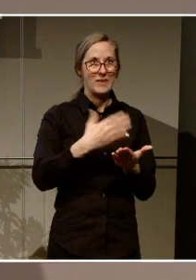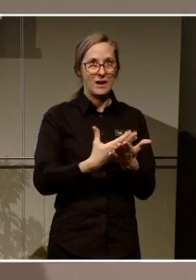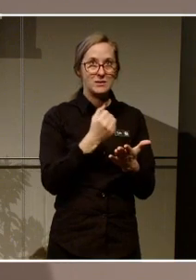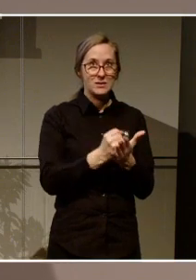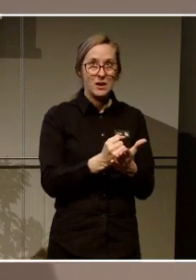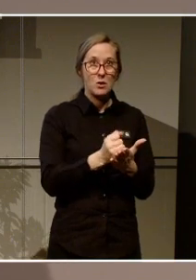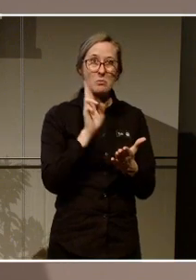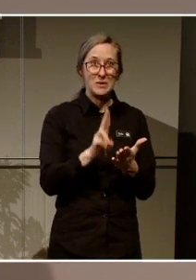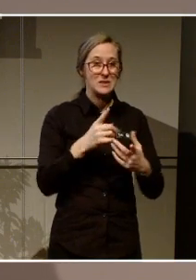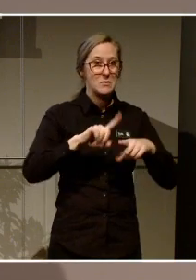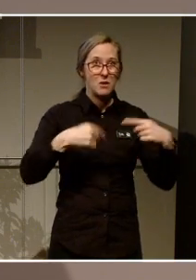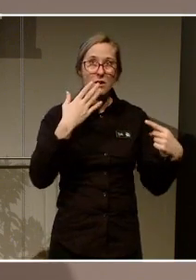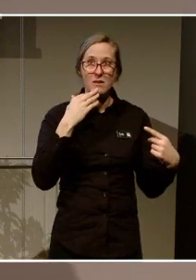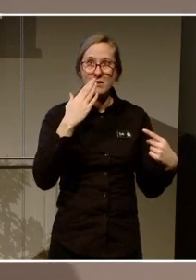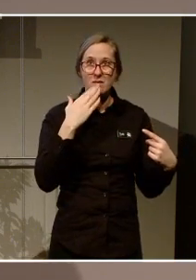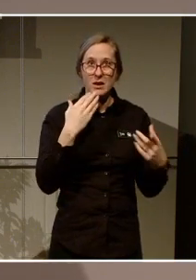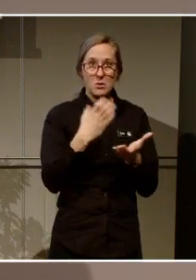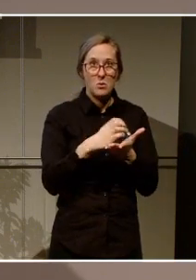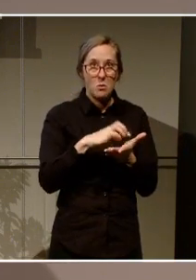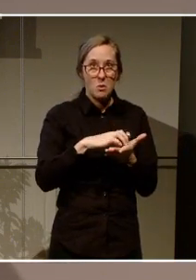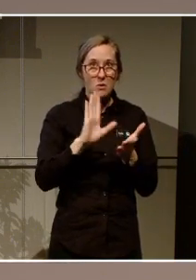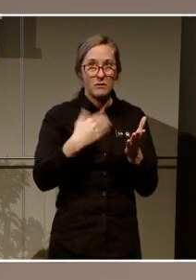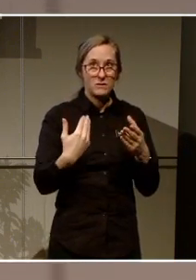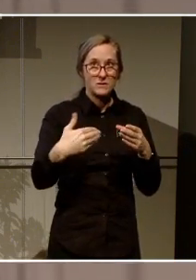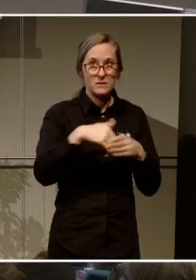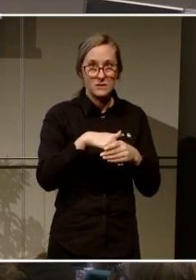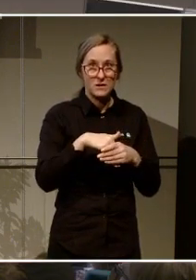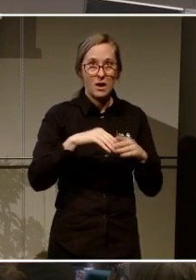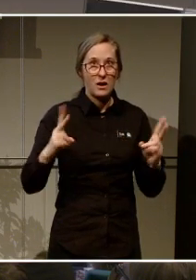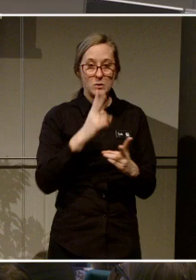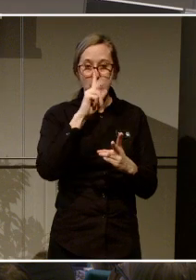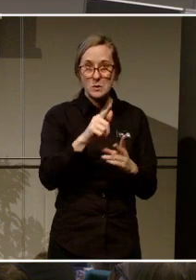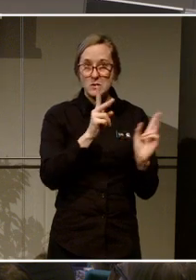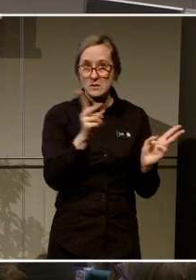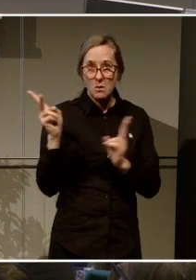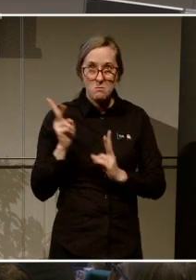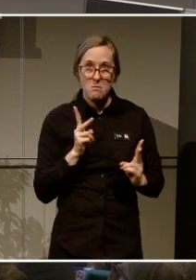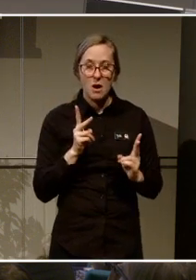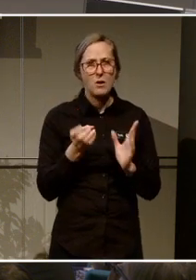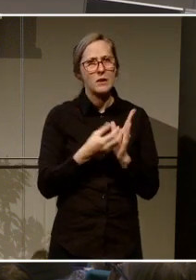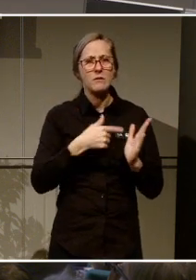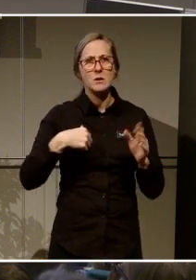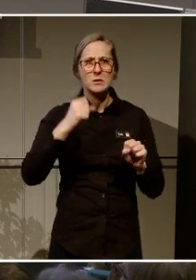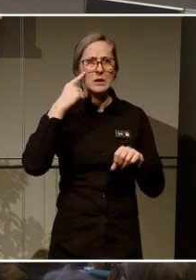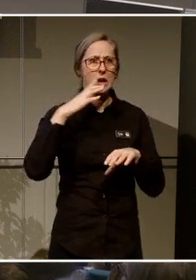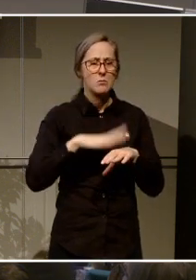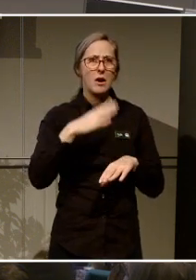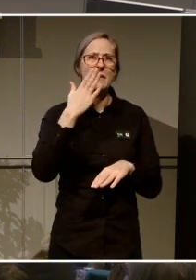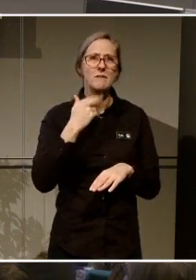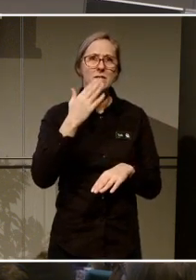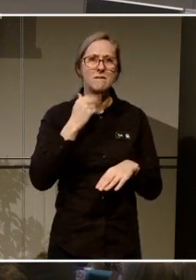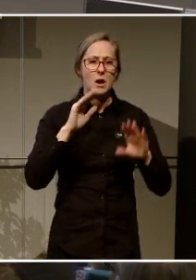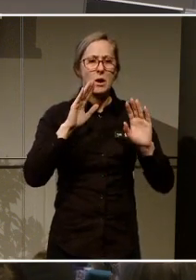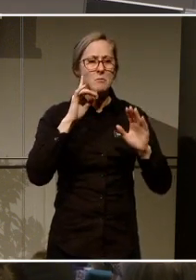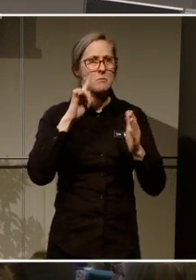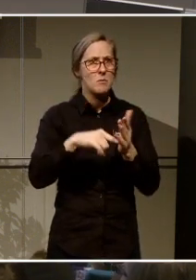vilket län eller vilken region vi loggar in ifrån. Så här behöver vi därför tänka efter vem det är vi utvecklar